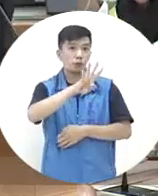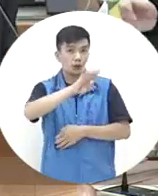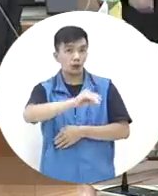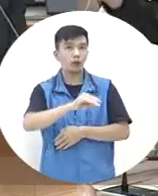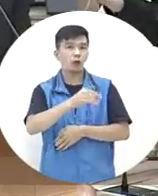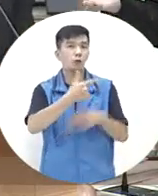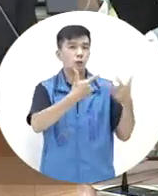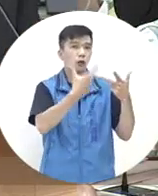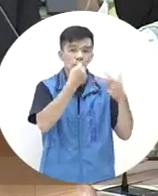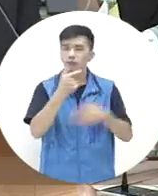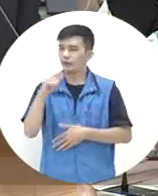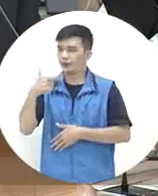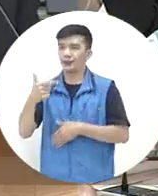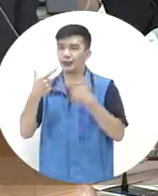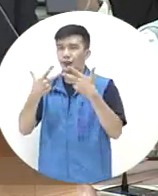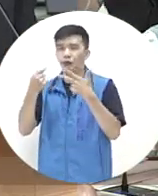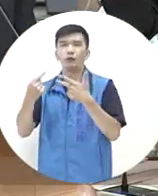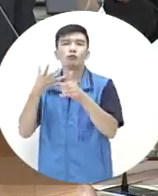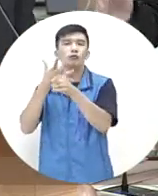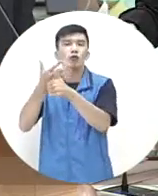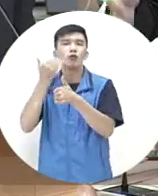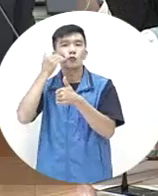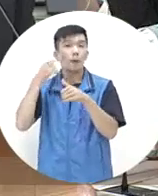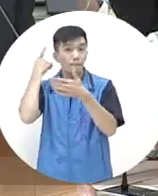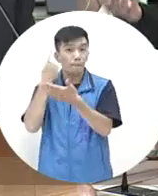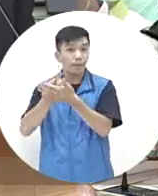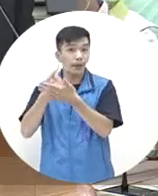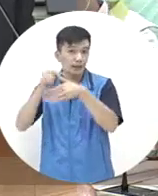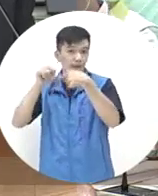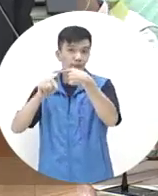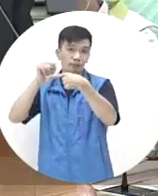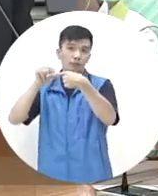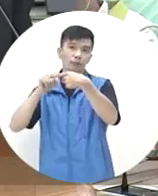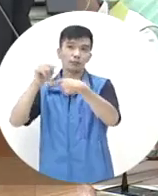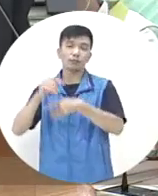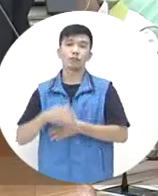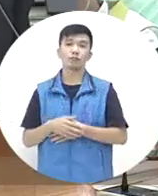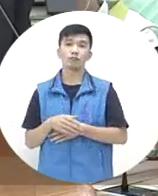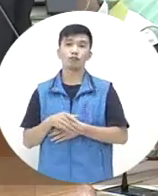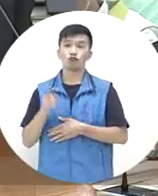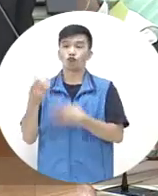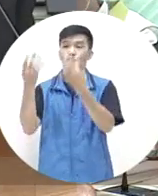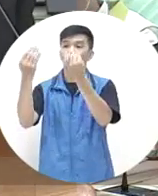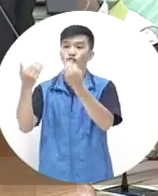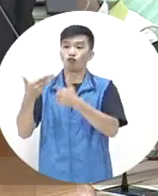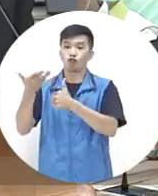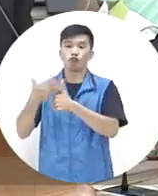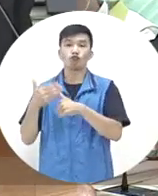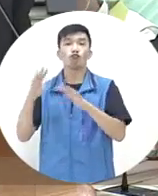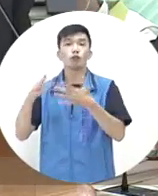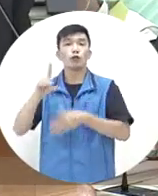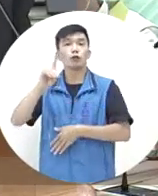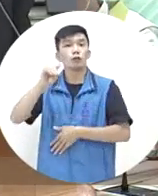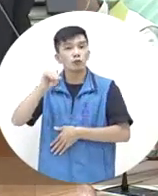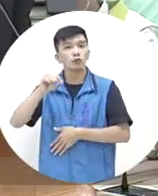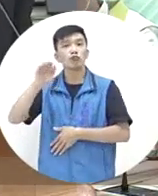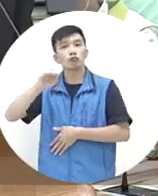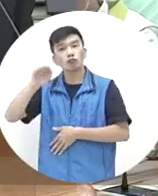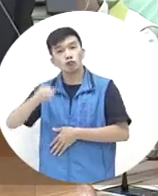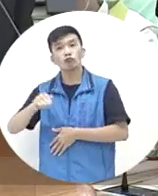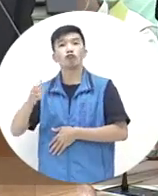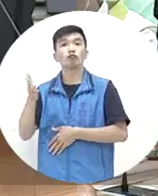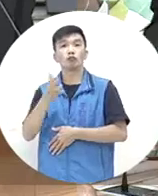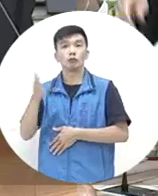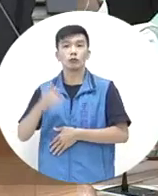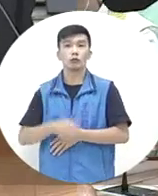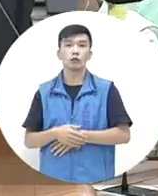每，我是算是说 均量 每天。 算平日了。 对啊，没有啊，就是给我的资料就是大概不到一万人，九千多人而已啊。 到平日